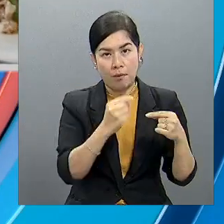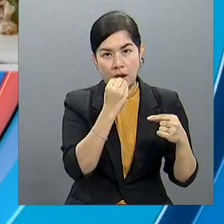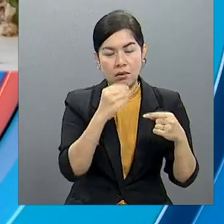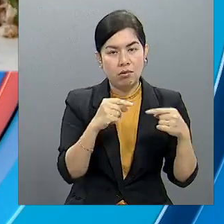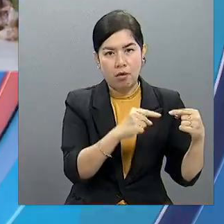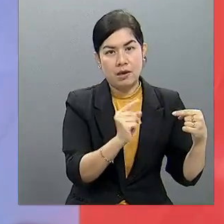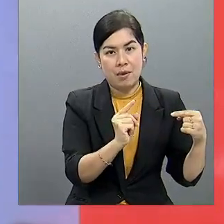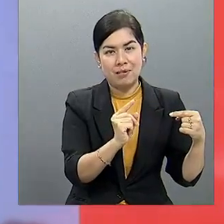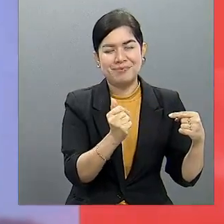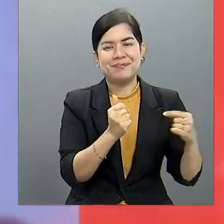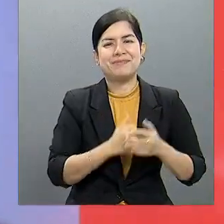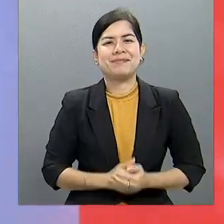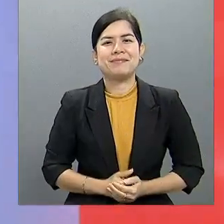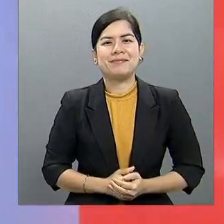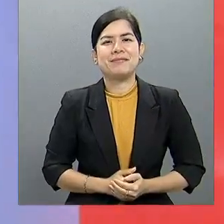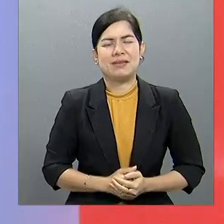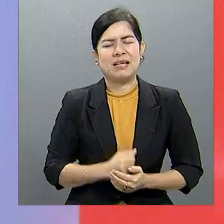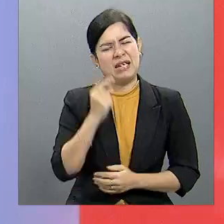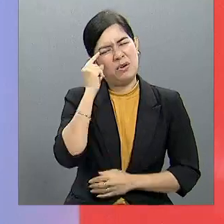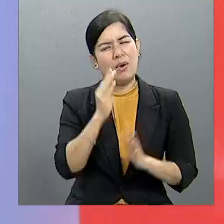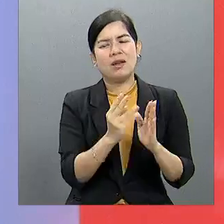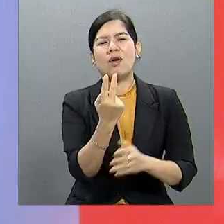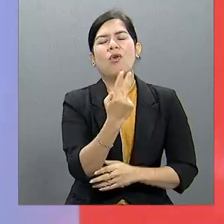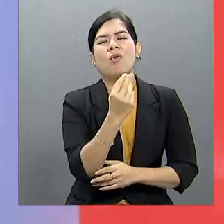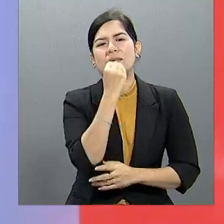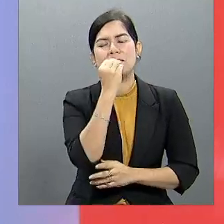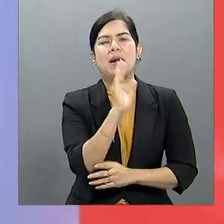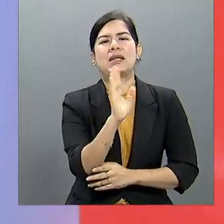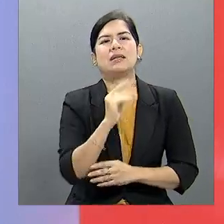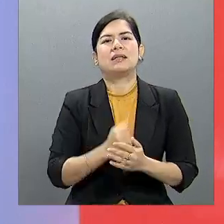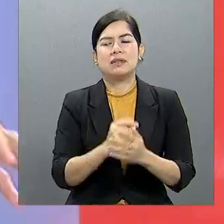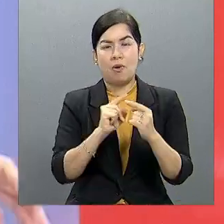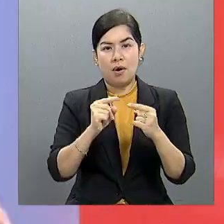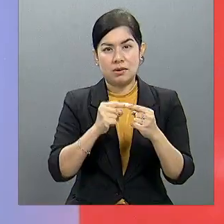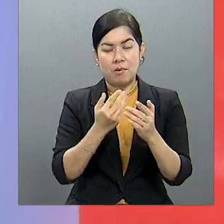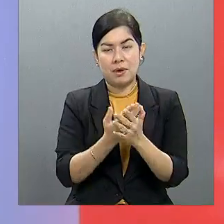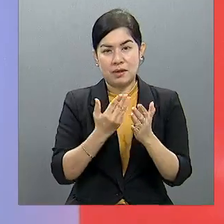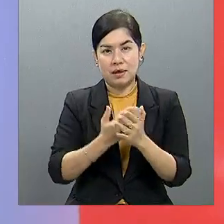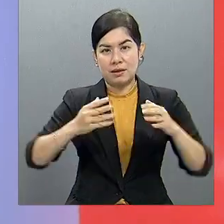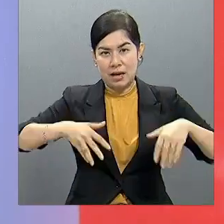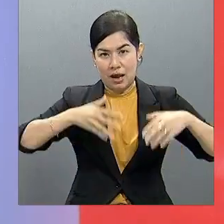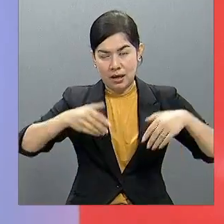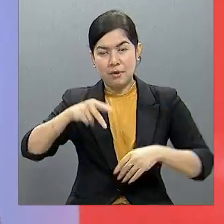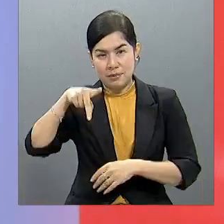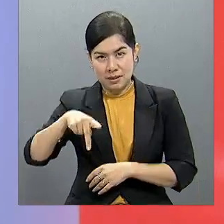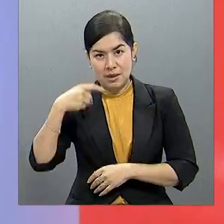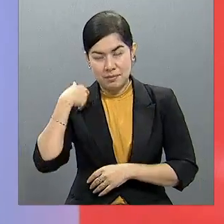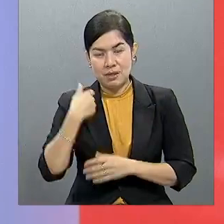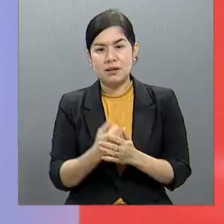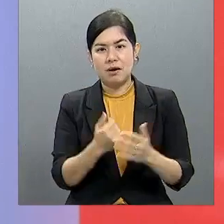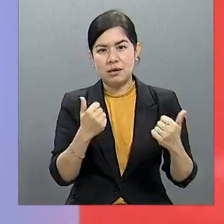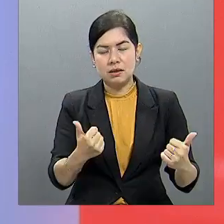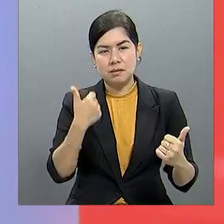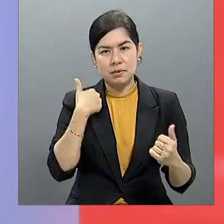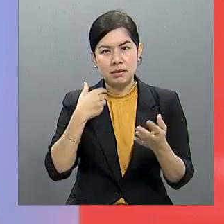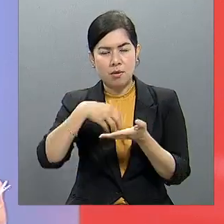แต่สองท่านไม่กินการราหรได้เสริมเพราะตองนำเสนอเรื่องการหาราย